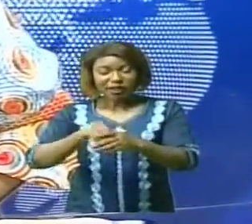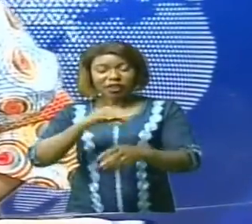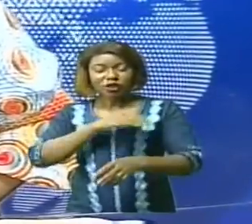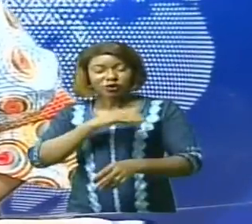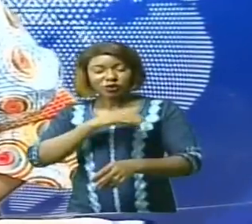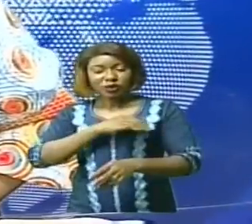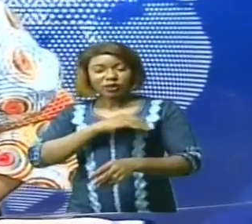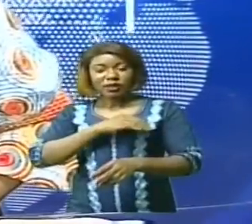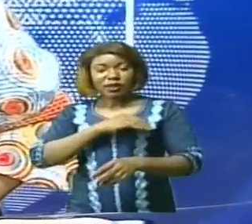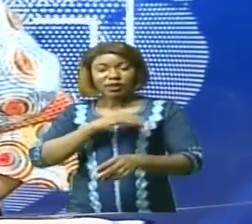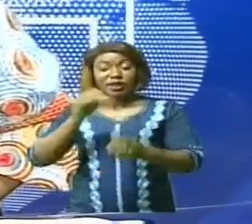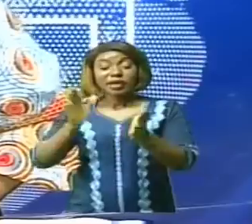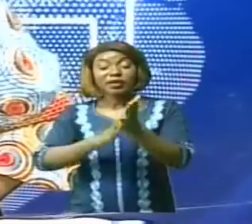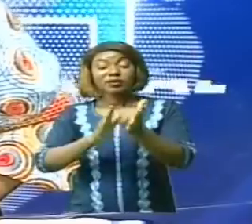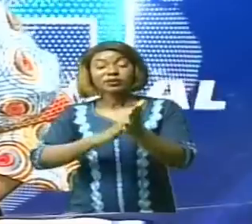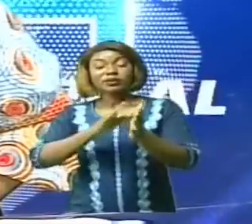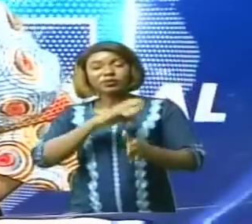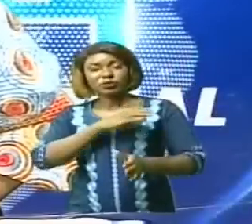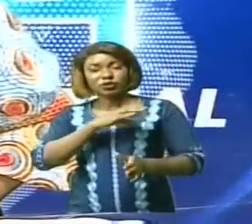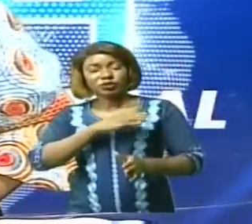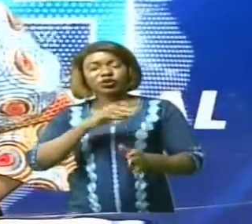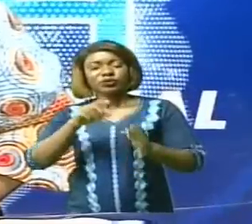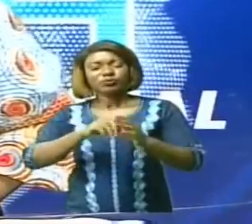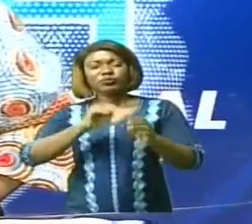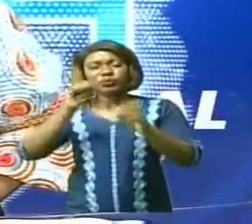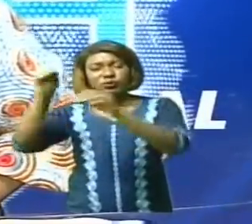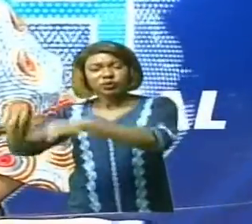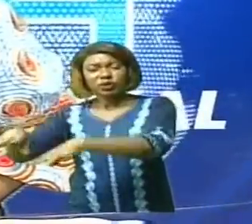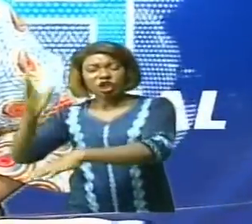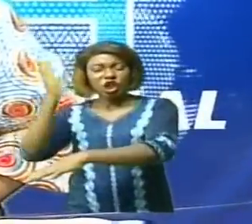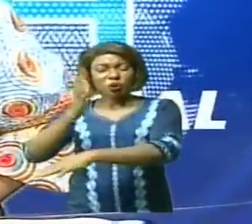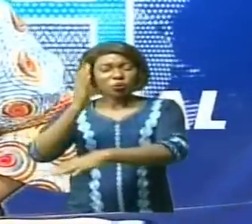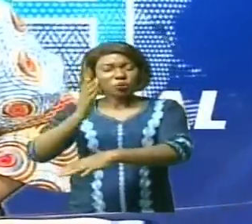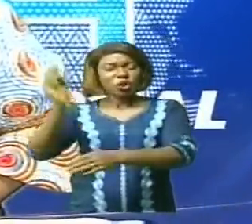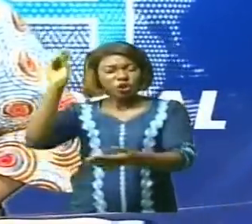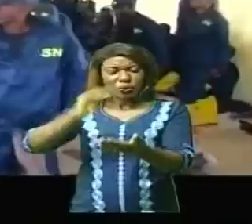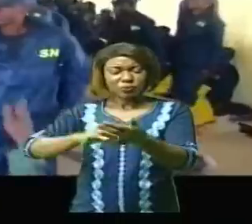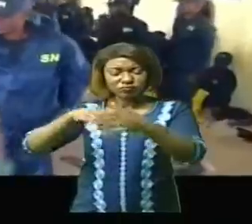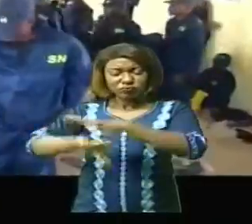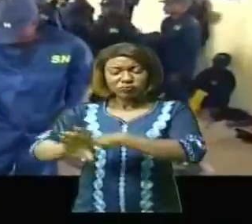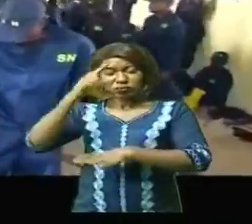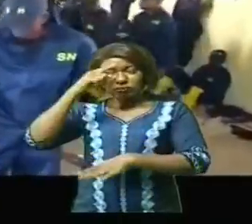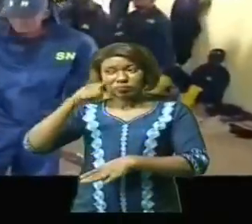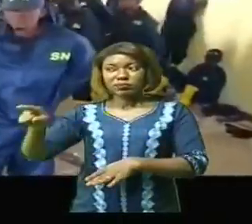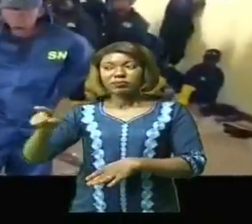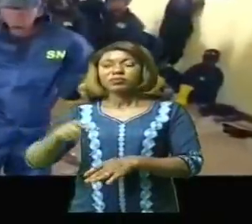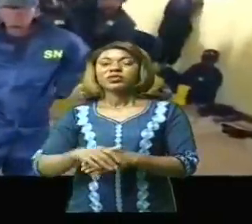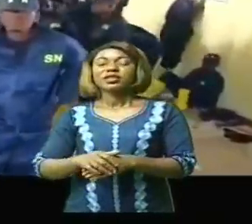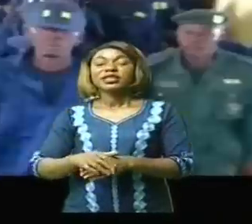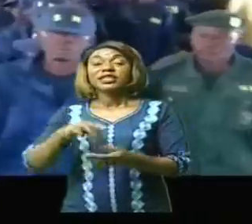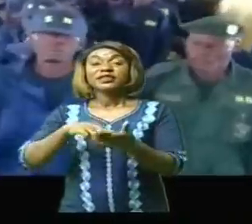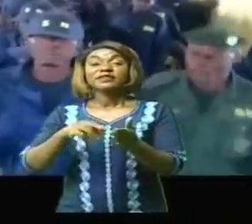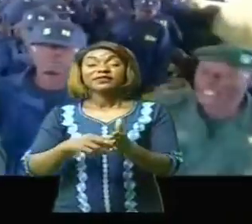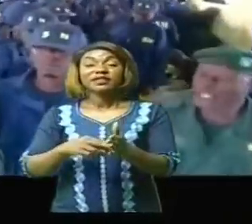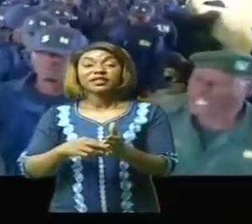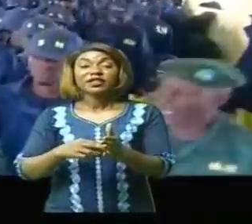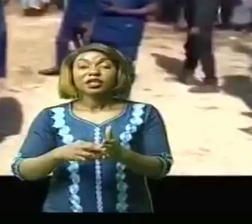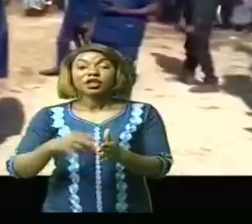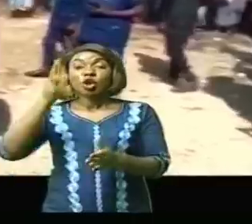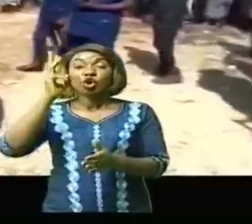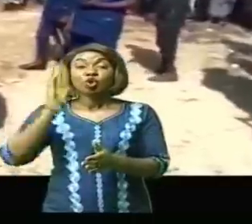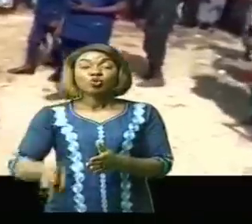Kassapa en présence du vice-gouverneur du Haut-Katanga, Oscar Malkaïch. Plus de 300 jeunes désœuvrés, communément appelés